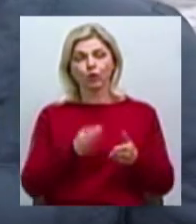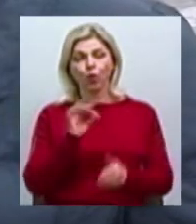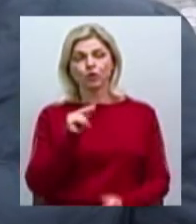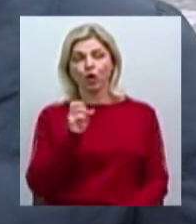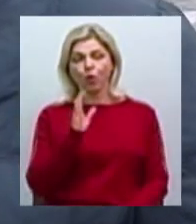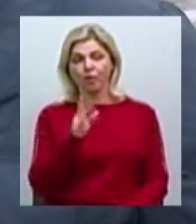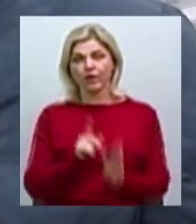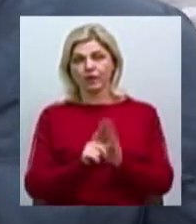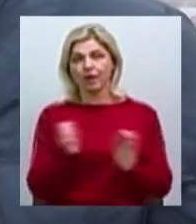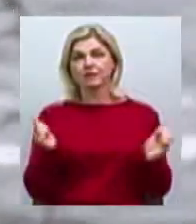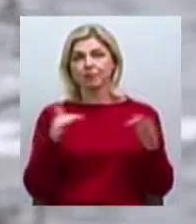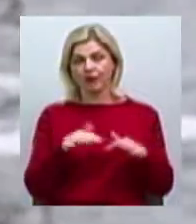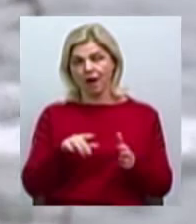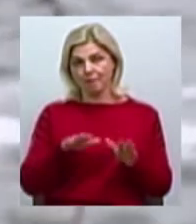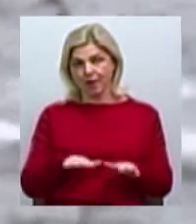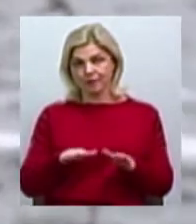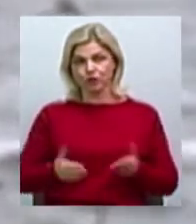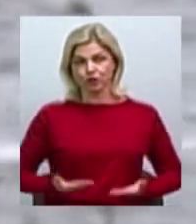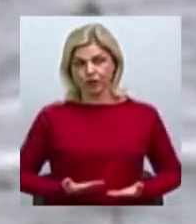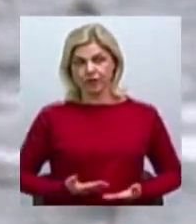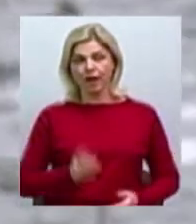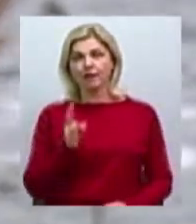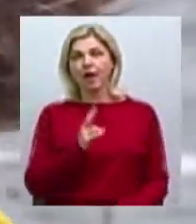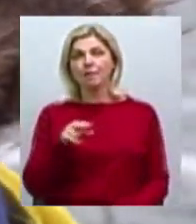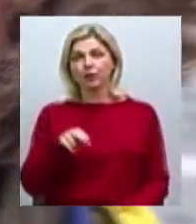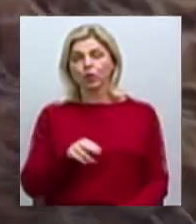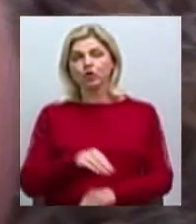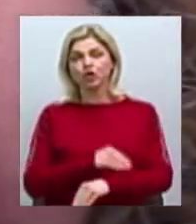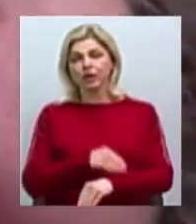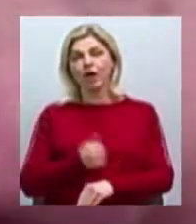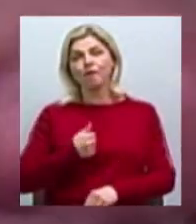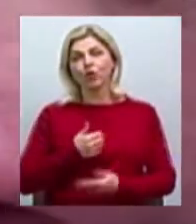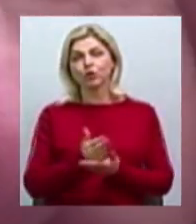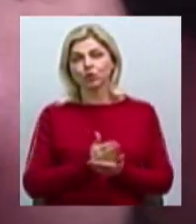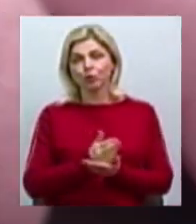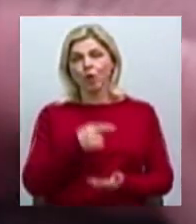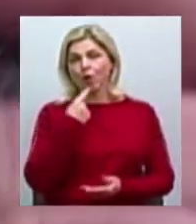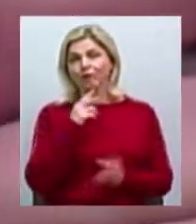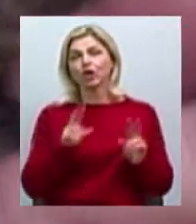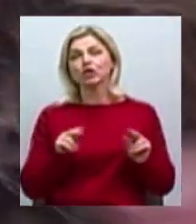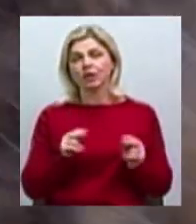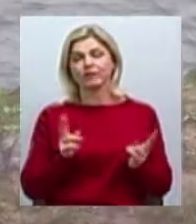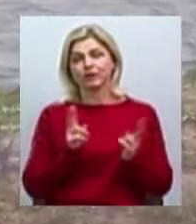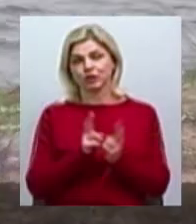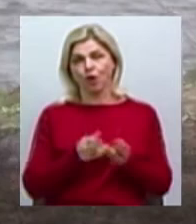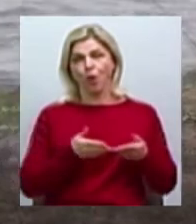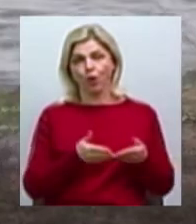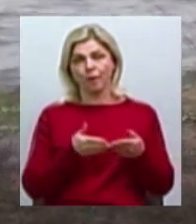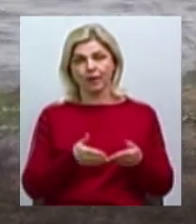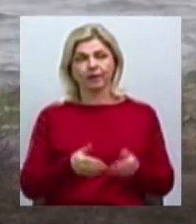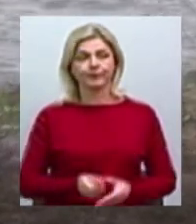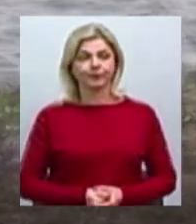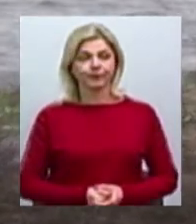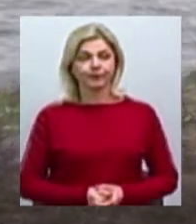збиратись місцеві жителі. Наталя Петрова – дружина військовослужбовця. Говорить, щасливі зустрічати кораблі. З однієї сторони,